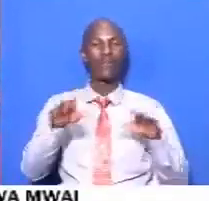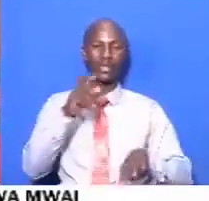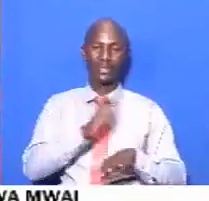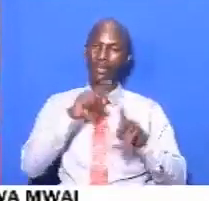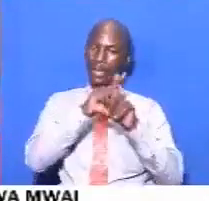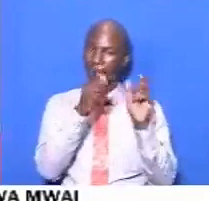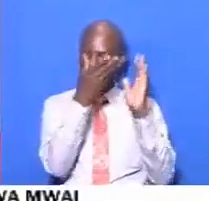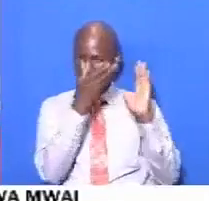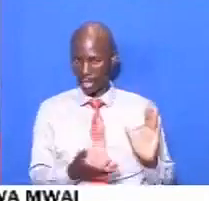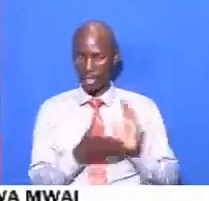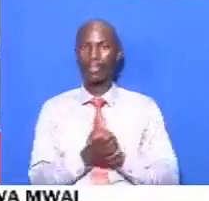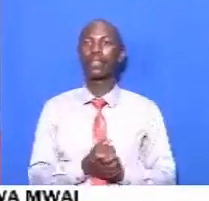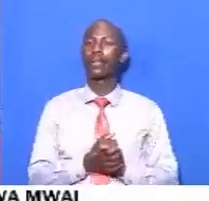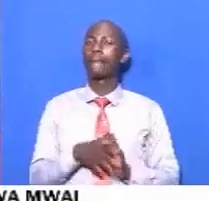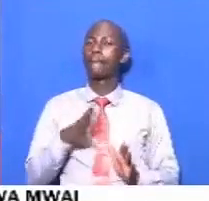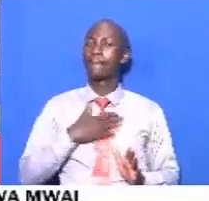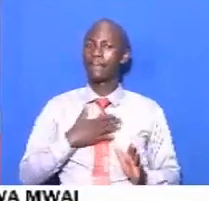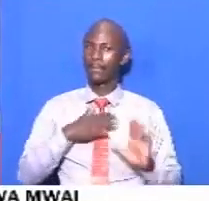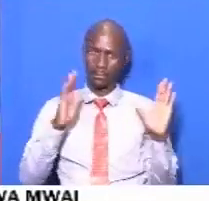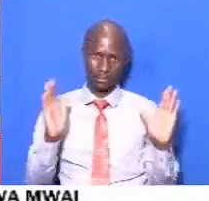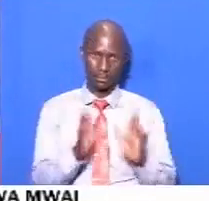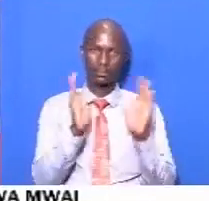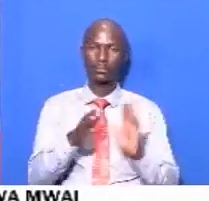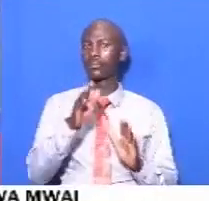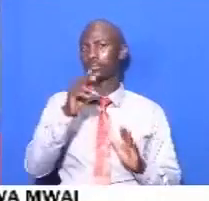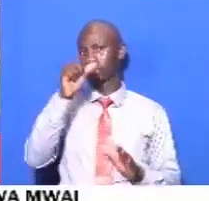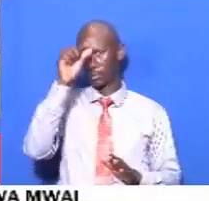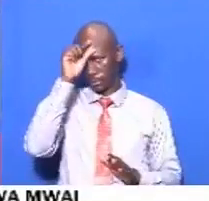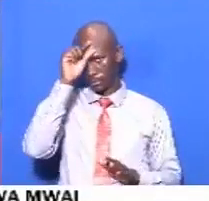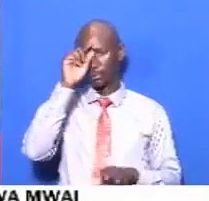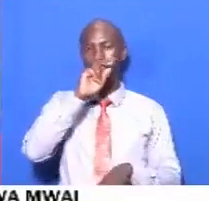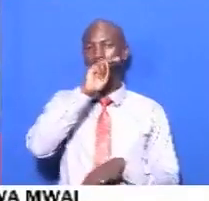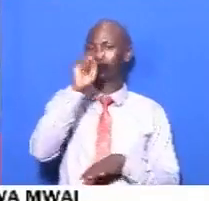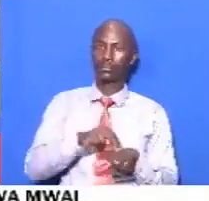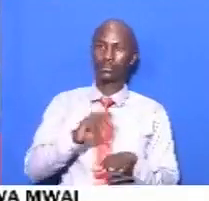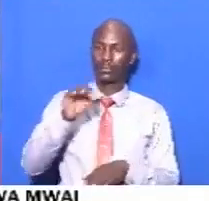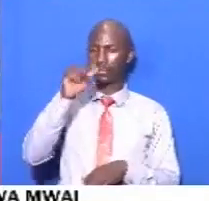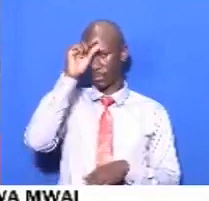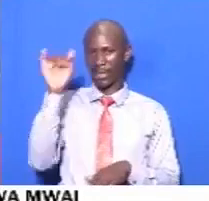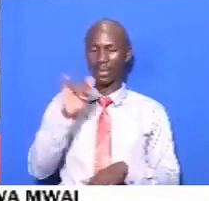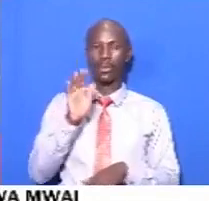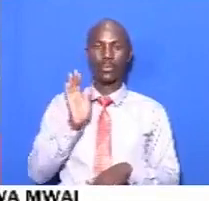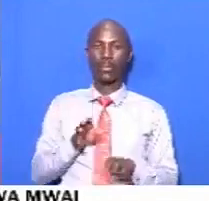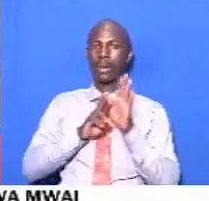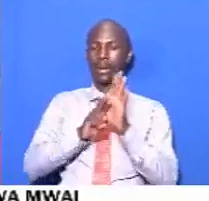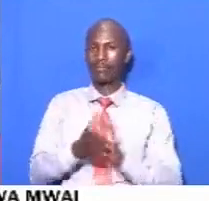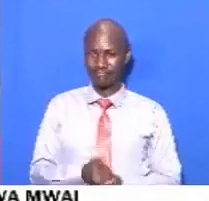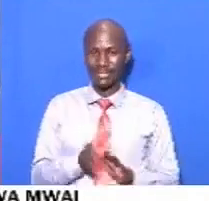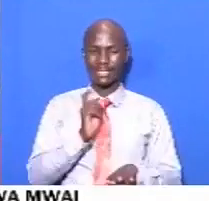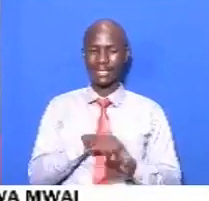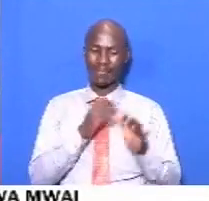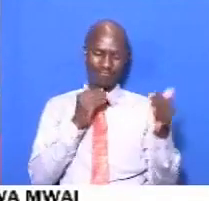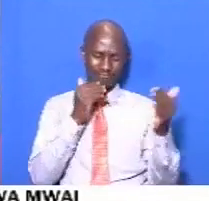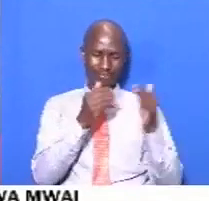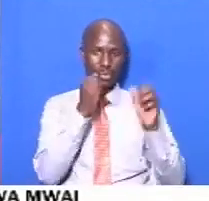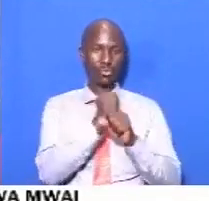mitiani ngendo no tu sya silikali imbe ni national na county government na women reps ila tu athenge ya mitiani